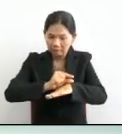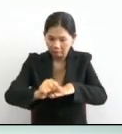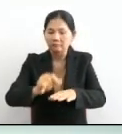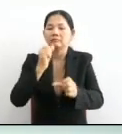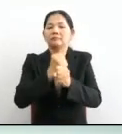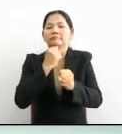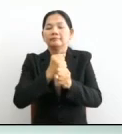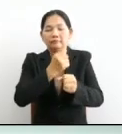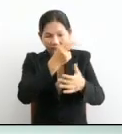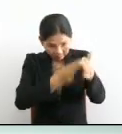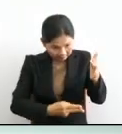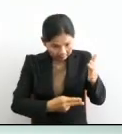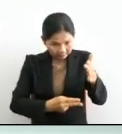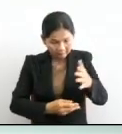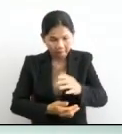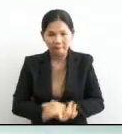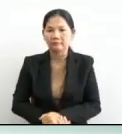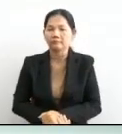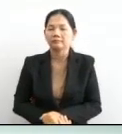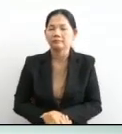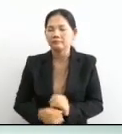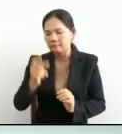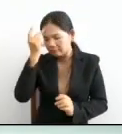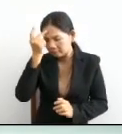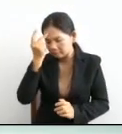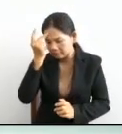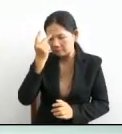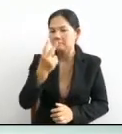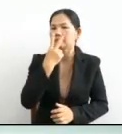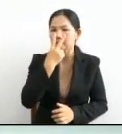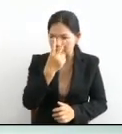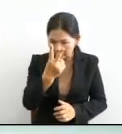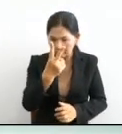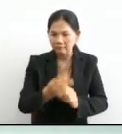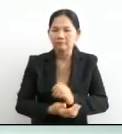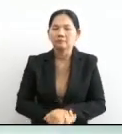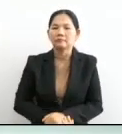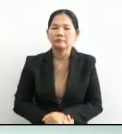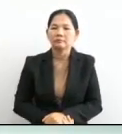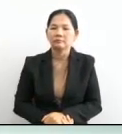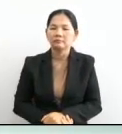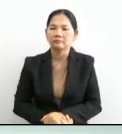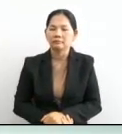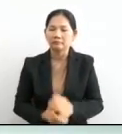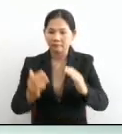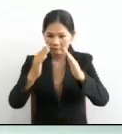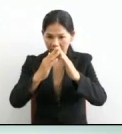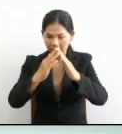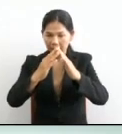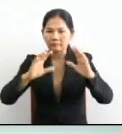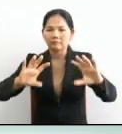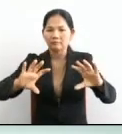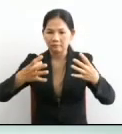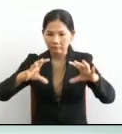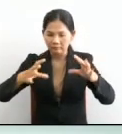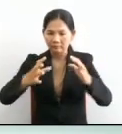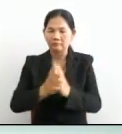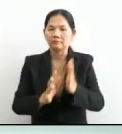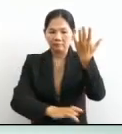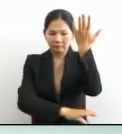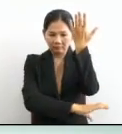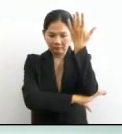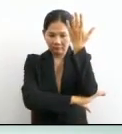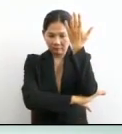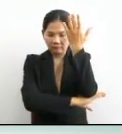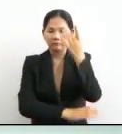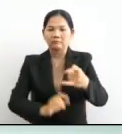chìa với khả chẳng chẳng lấy con cực tặng ạc nìa mớ chạc nực nông rung chạc nà cồn chạc kì dồn mơm đầm lồng